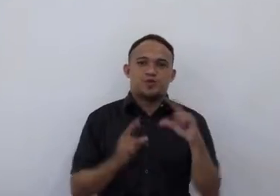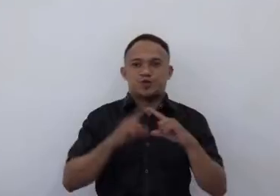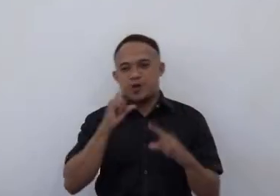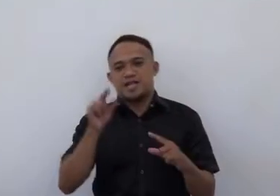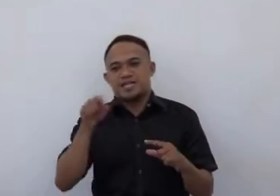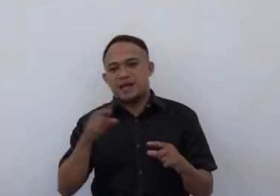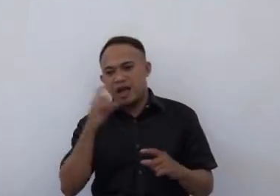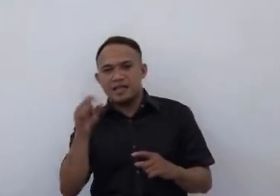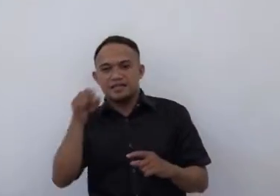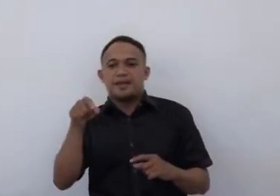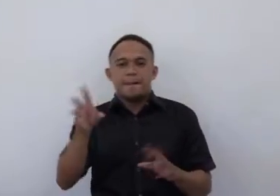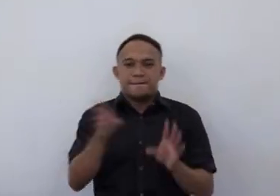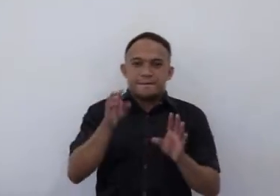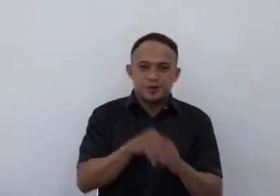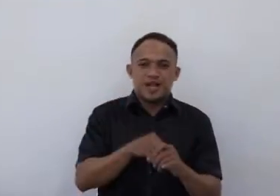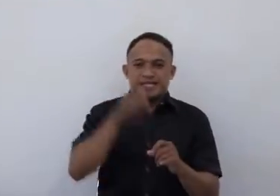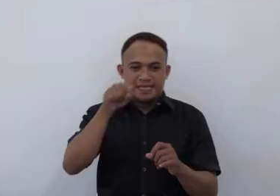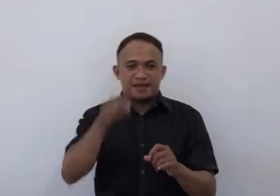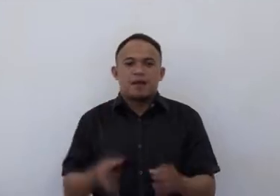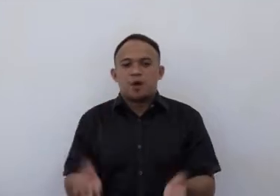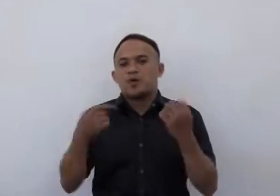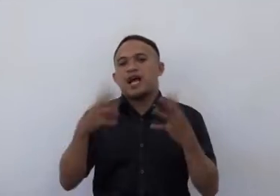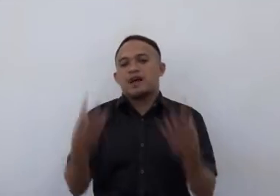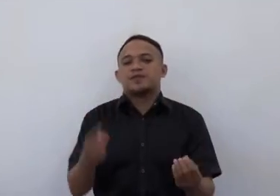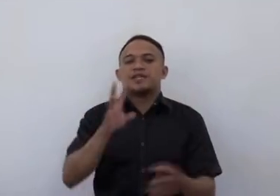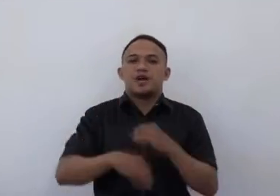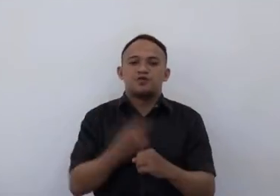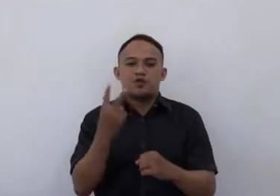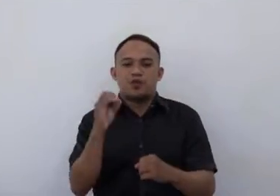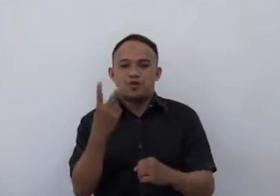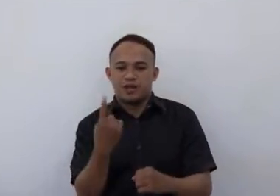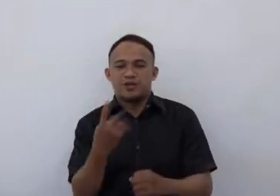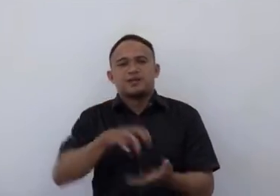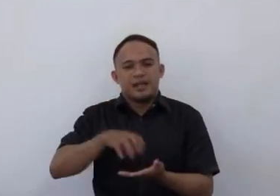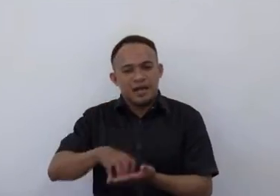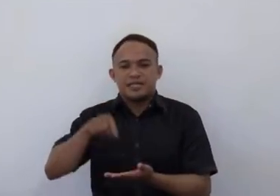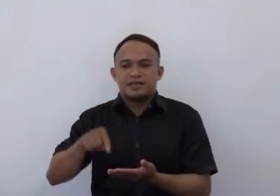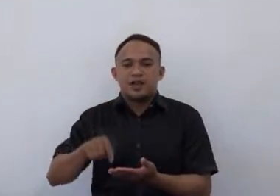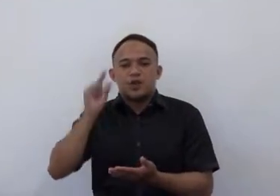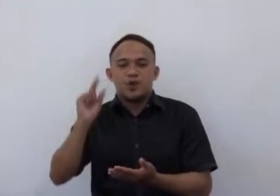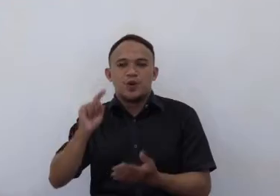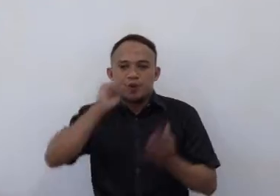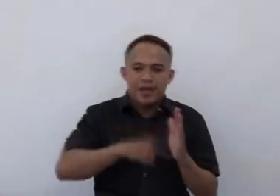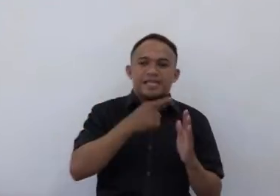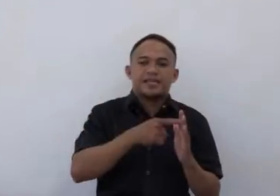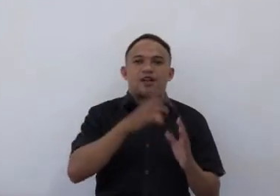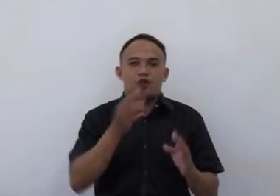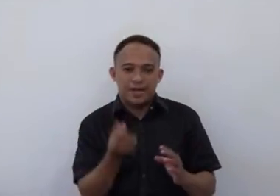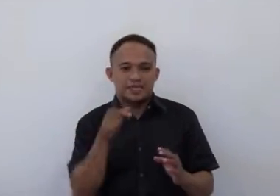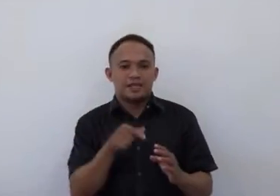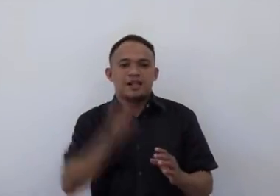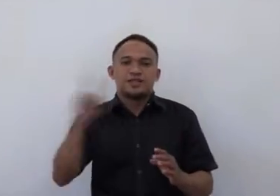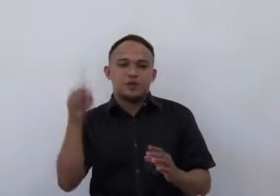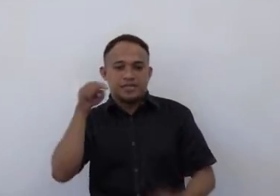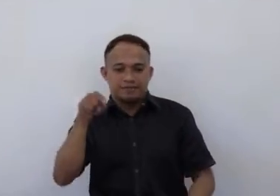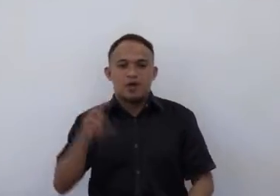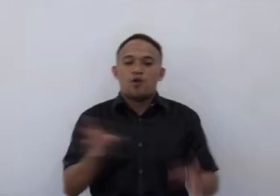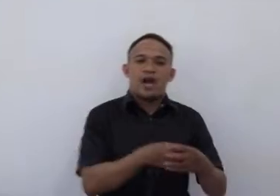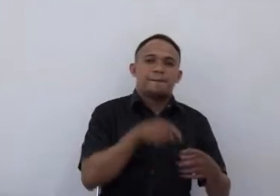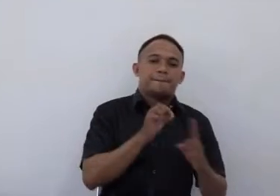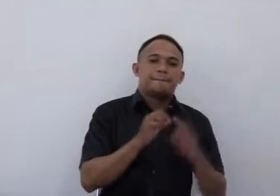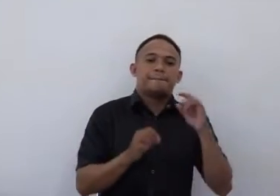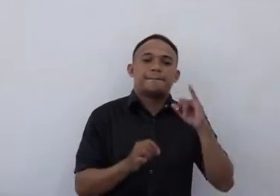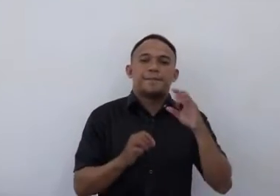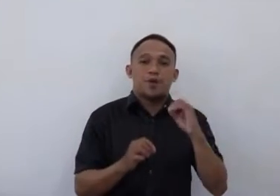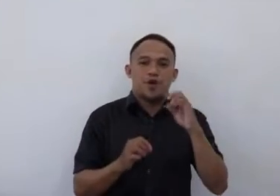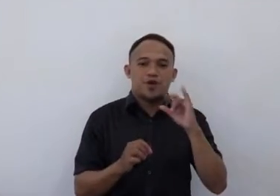prioritas penggunaan dana desa tahun 2021 diarahkan untuk pemulihan ekonomi nasional, program prioritas